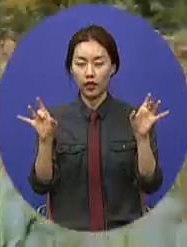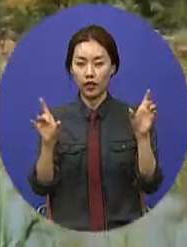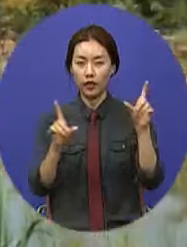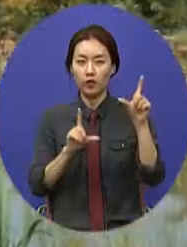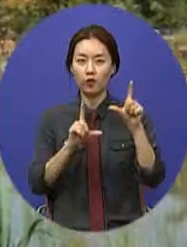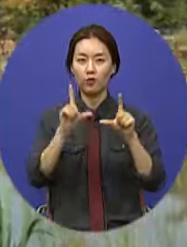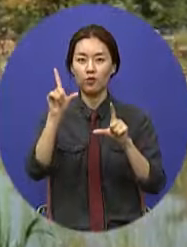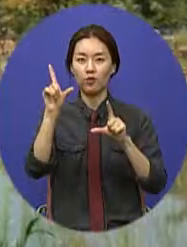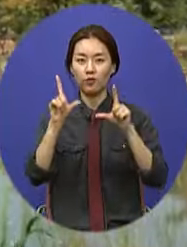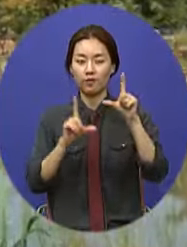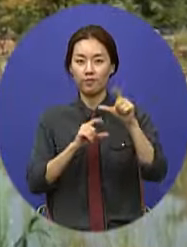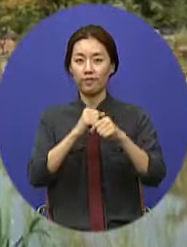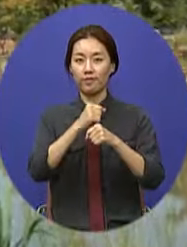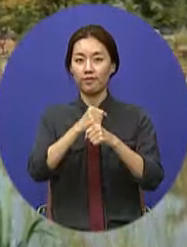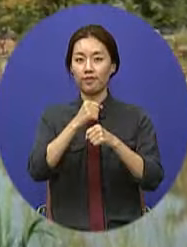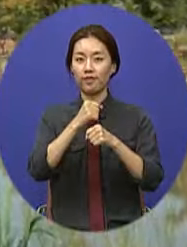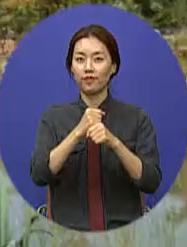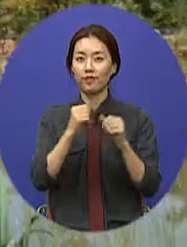아라리